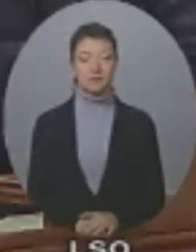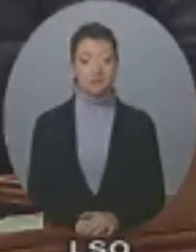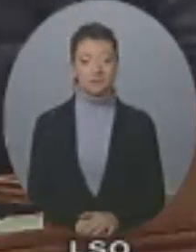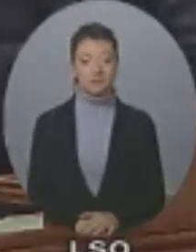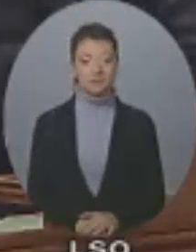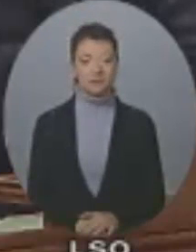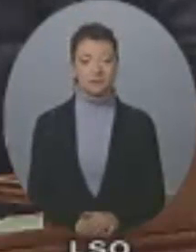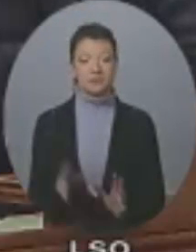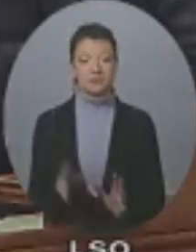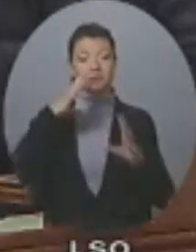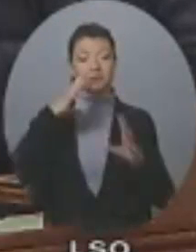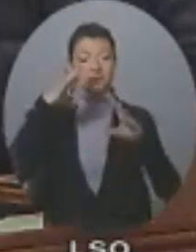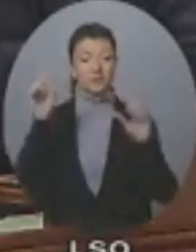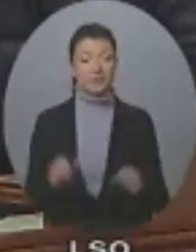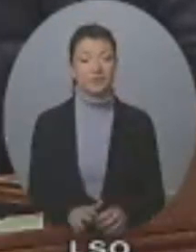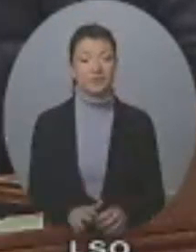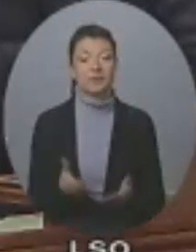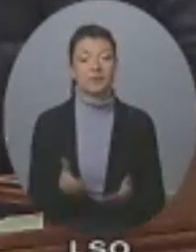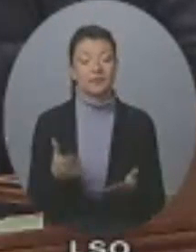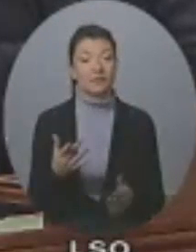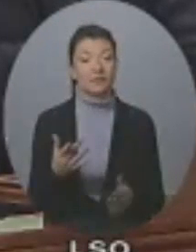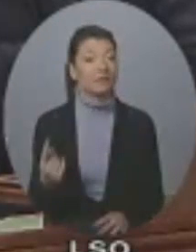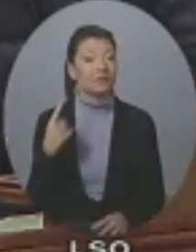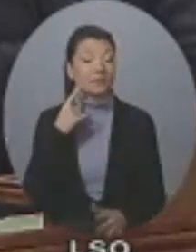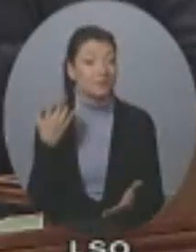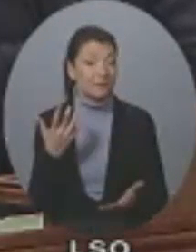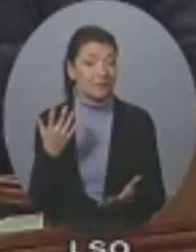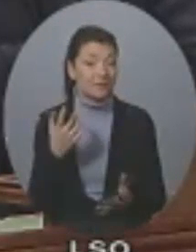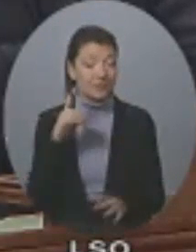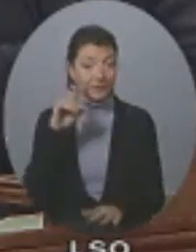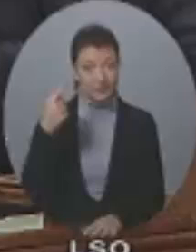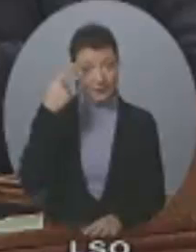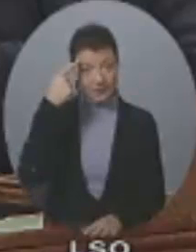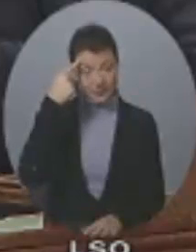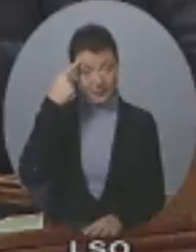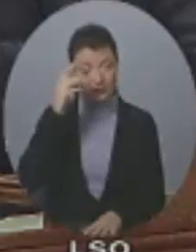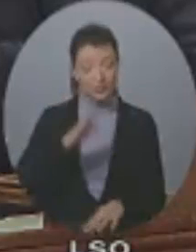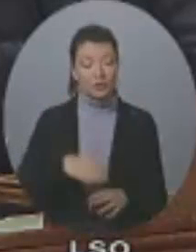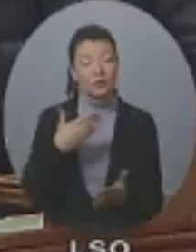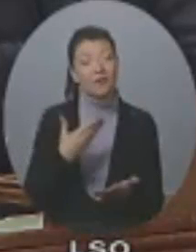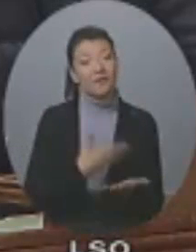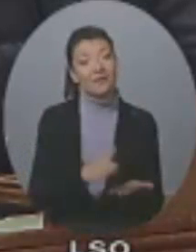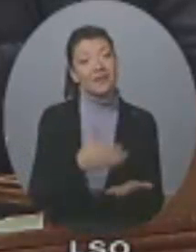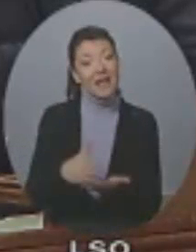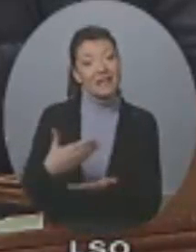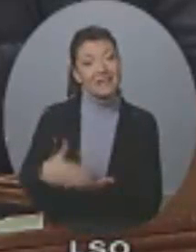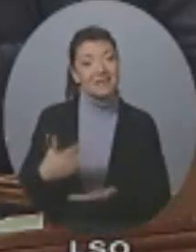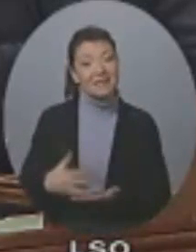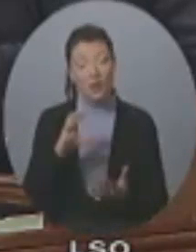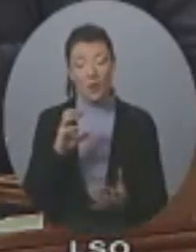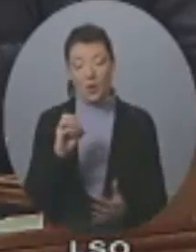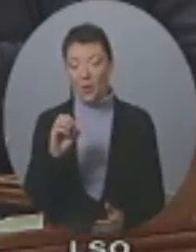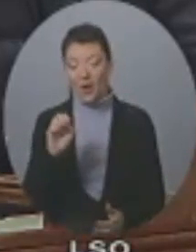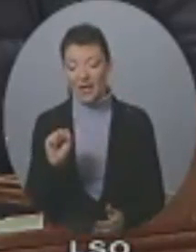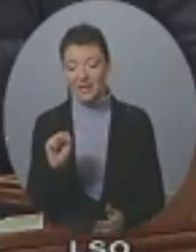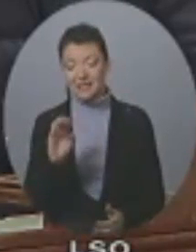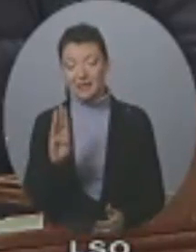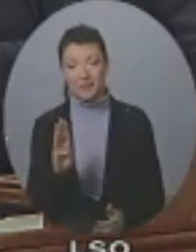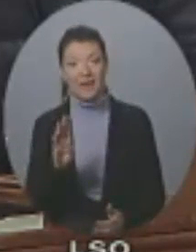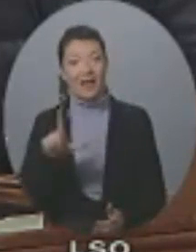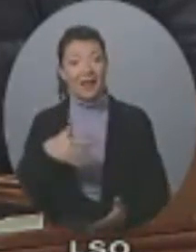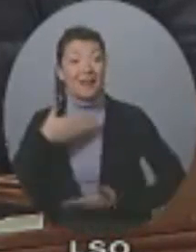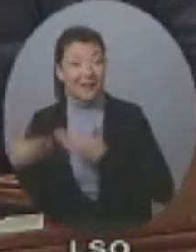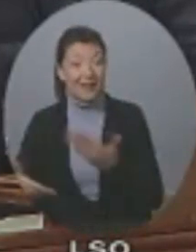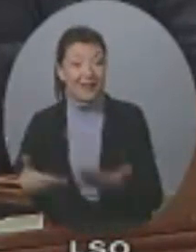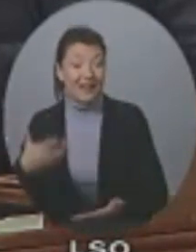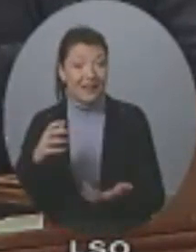Monsieur le Président, on apprend aujourd'hui que le gouvernement veut changer sa façon de financer les organismes sans but lucratif et de bienfaisance. Ces